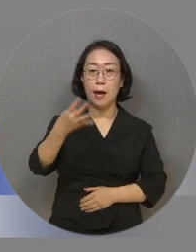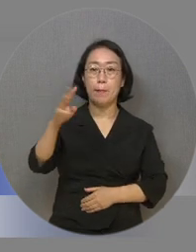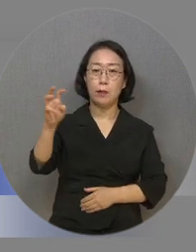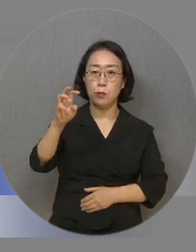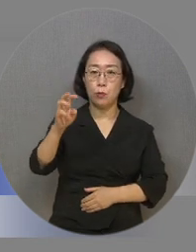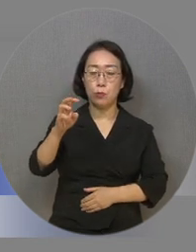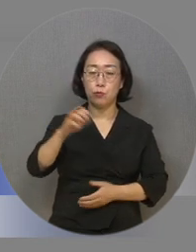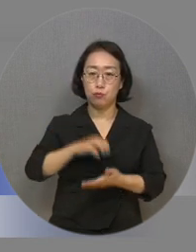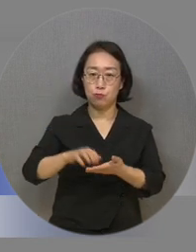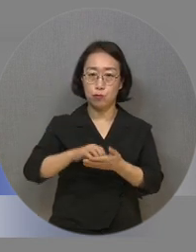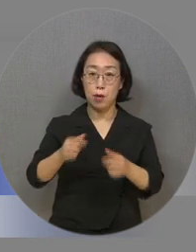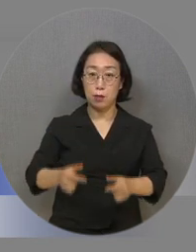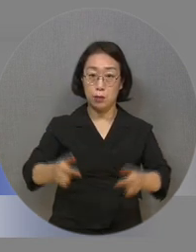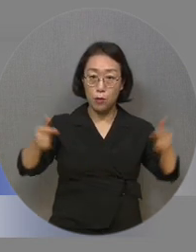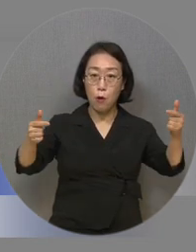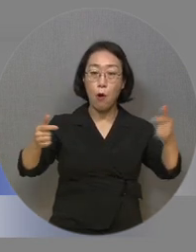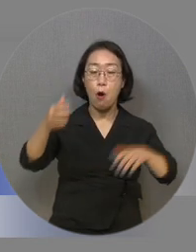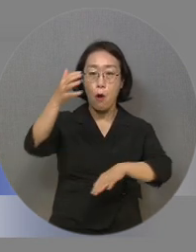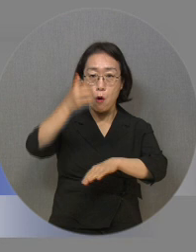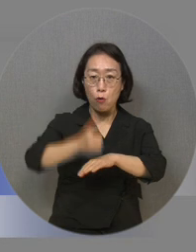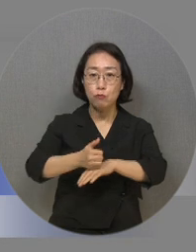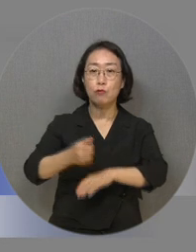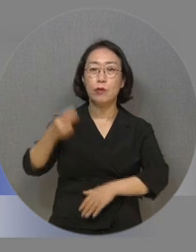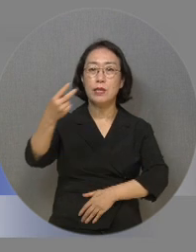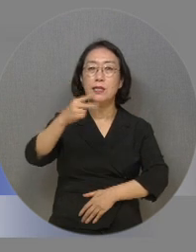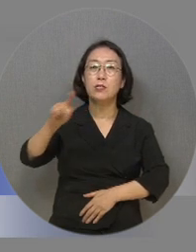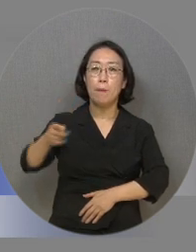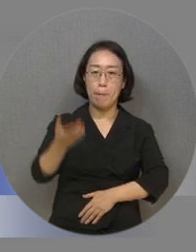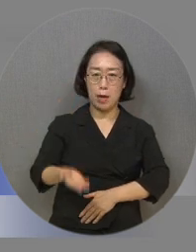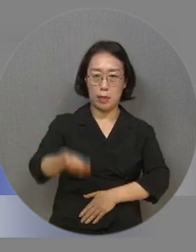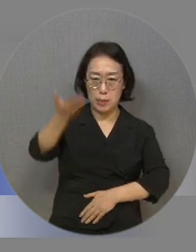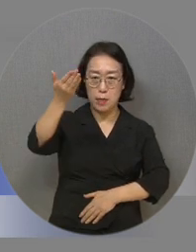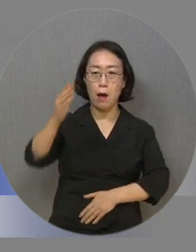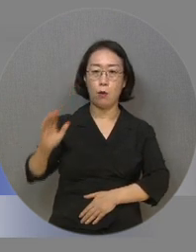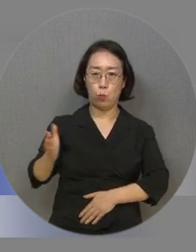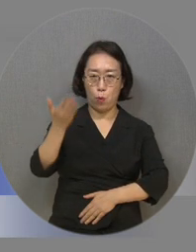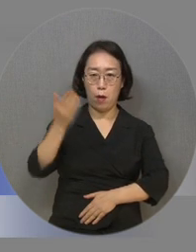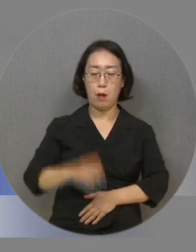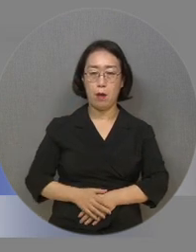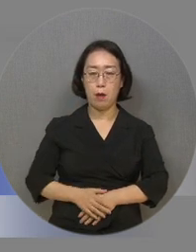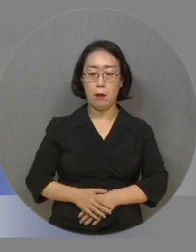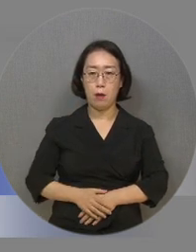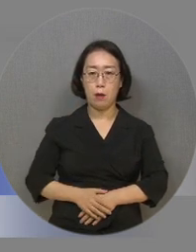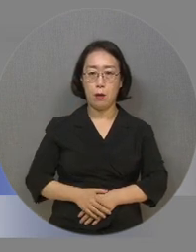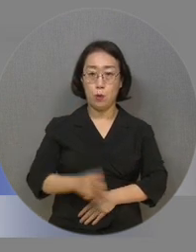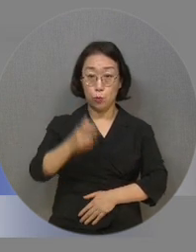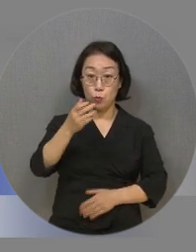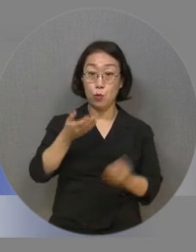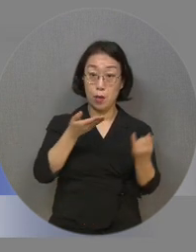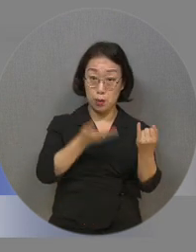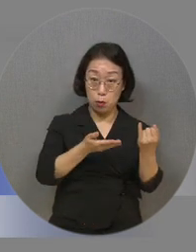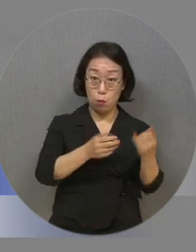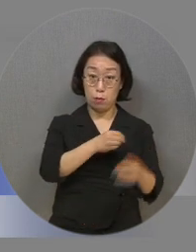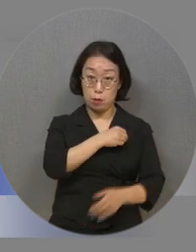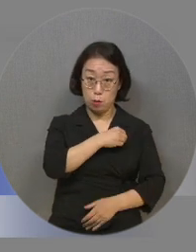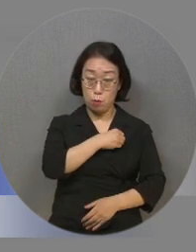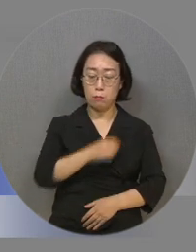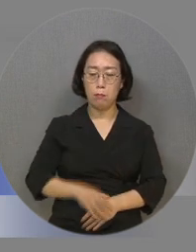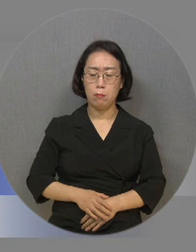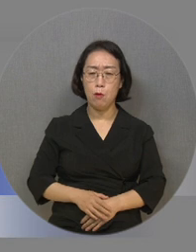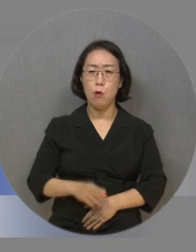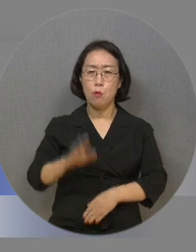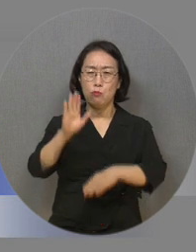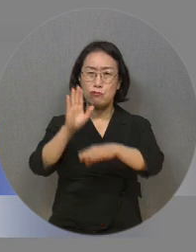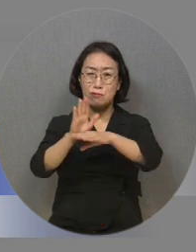개소로 늘어나 2,109개에 달했습니다. 이에 대해 최 의원은 분당 서현역 사건처럼 치료를